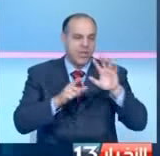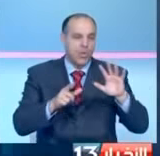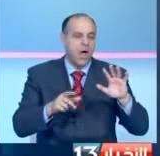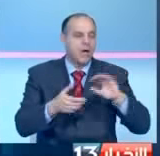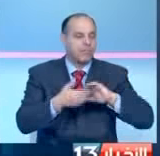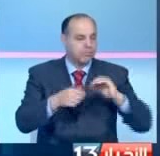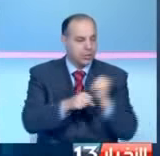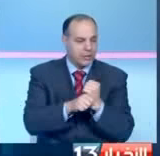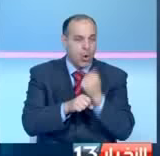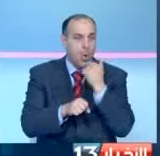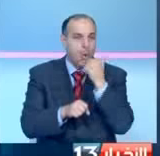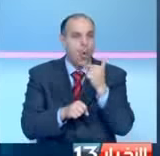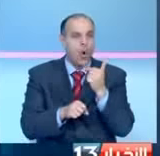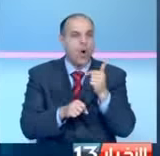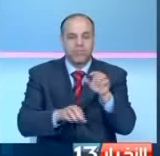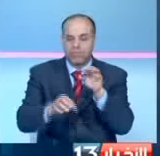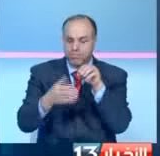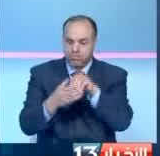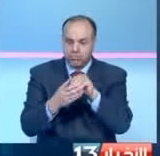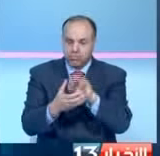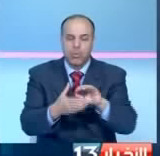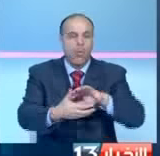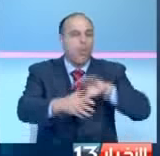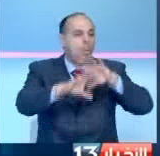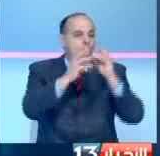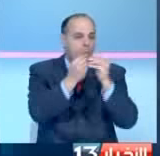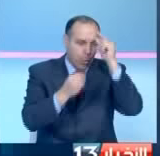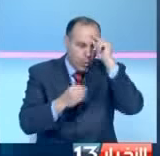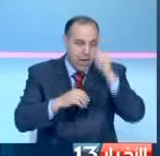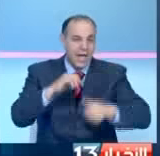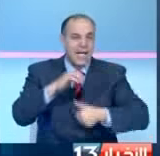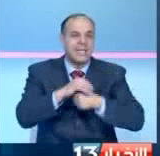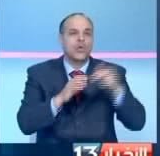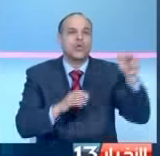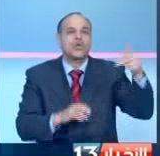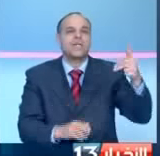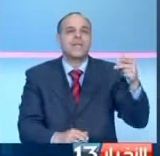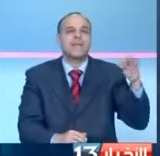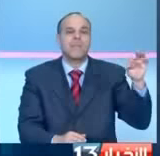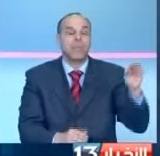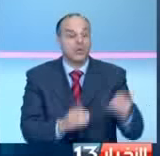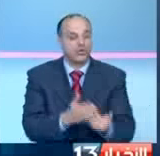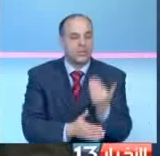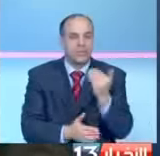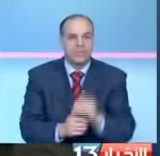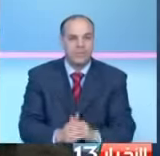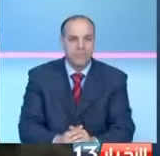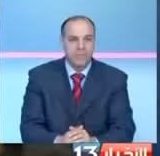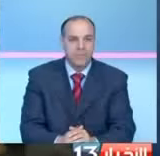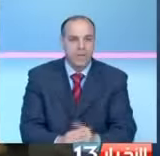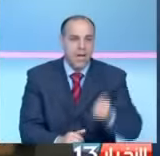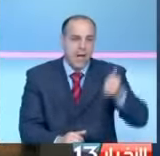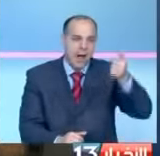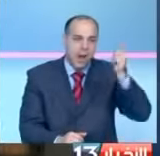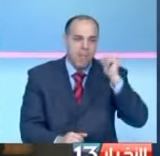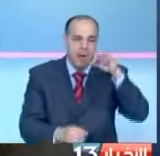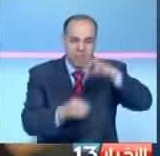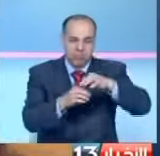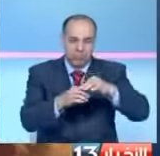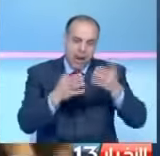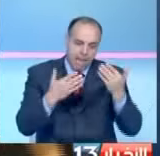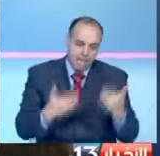الشغيلة والتي أفرزت فوز قائمة الوحدة الوطنية برئاسة نور الدين الطابوبي. باحت صناديق